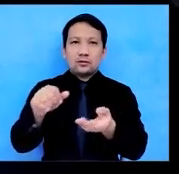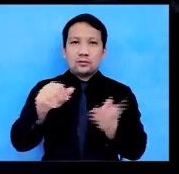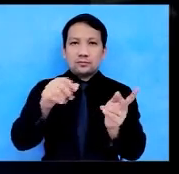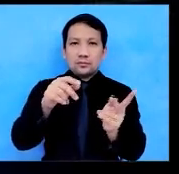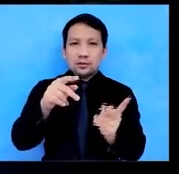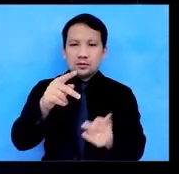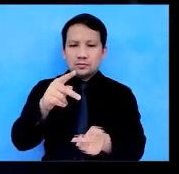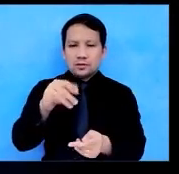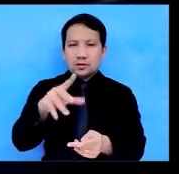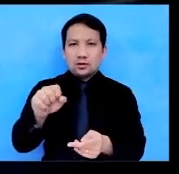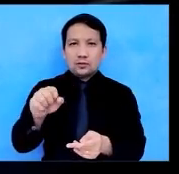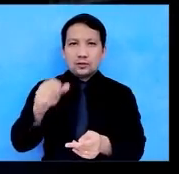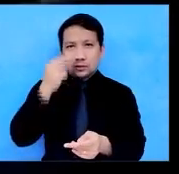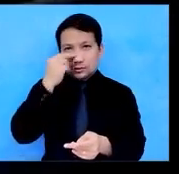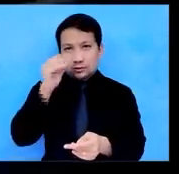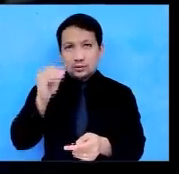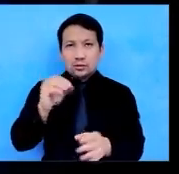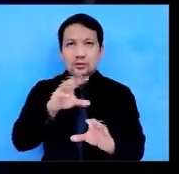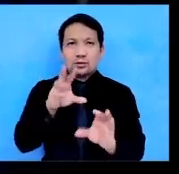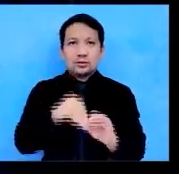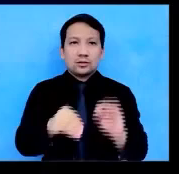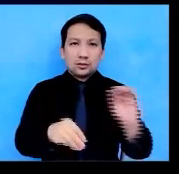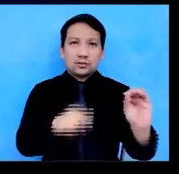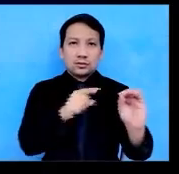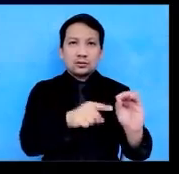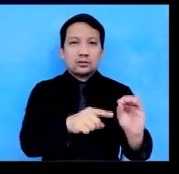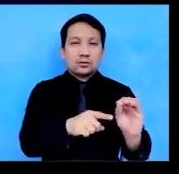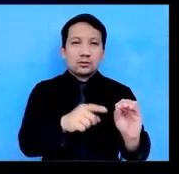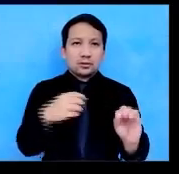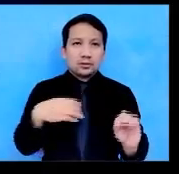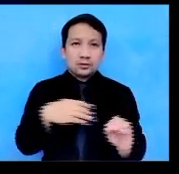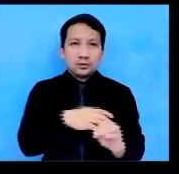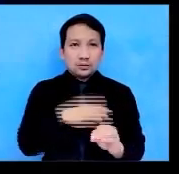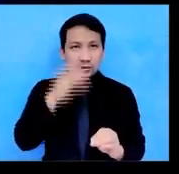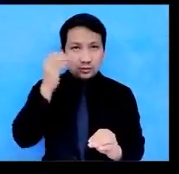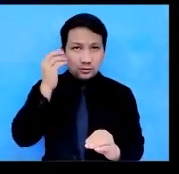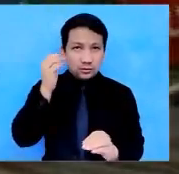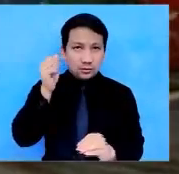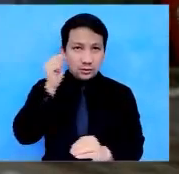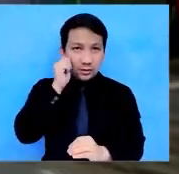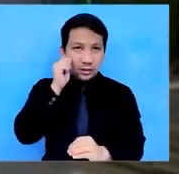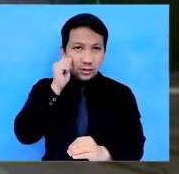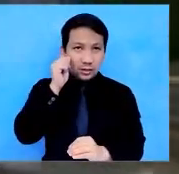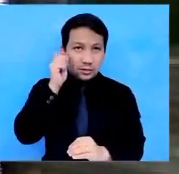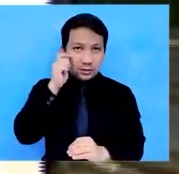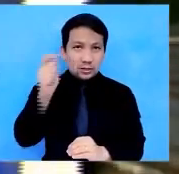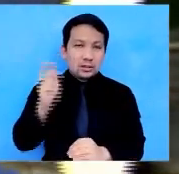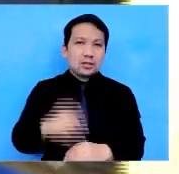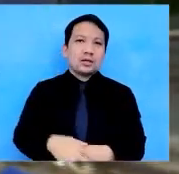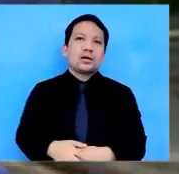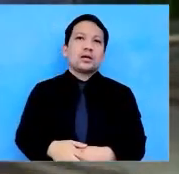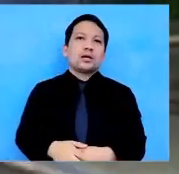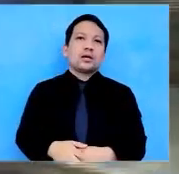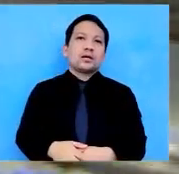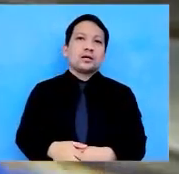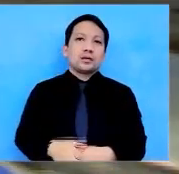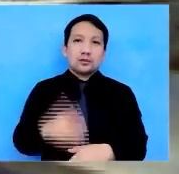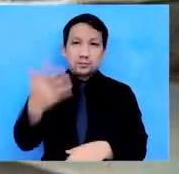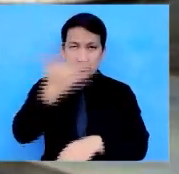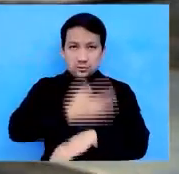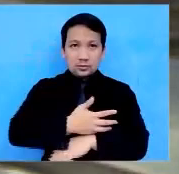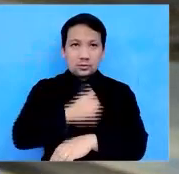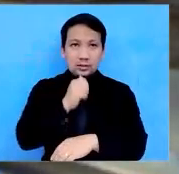Oriental. Pag-aari yan ni Negros Oriental Congressman Arnie Teves. 5 araw na raw na